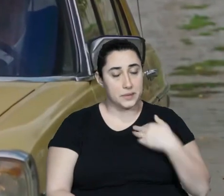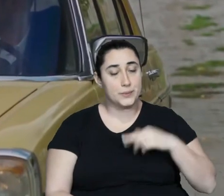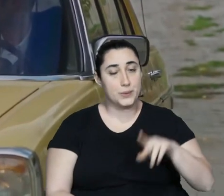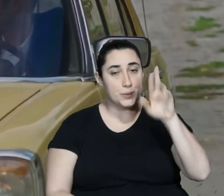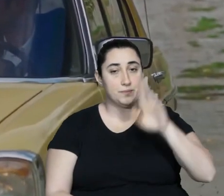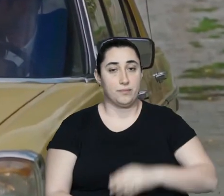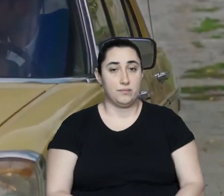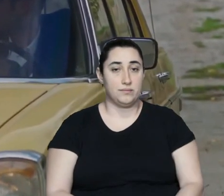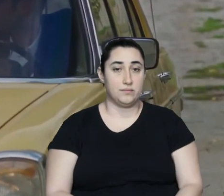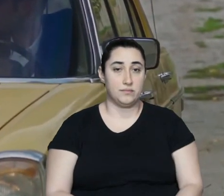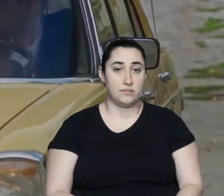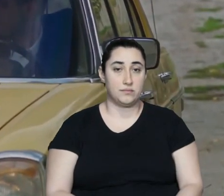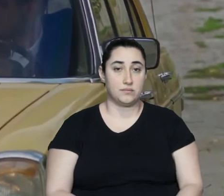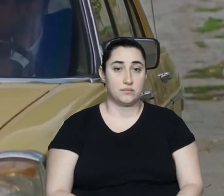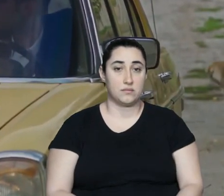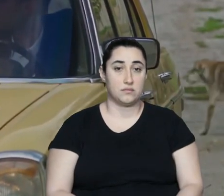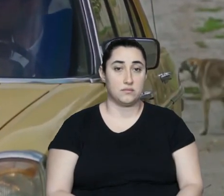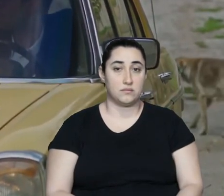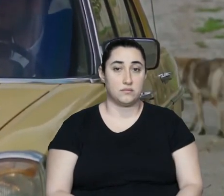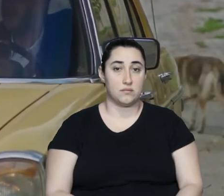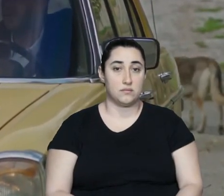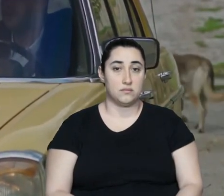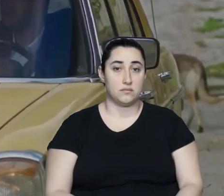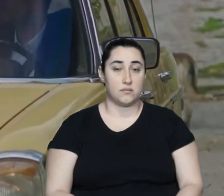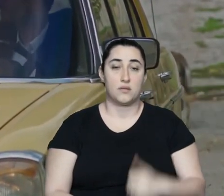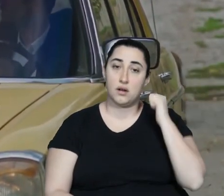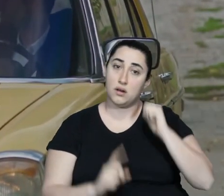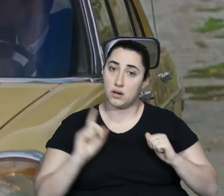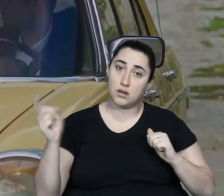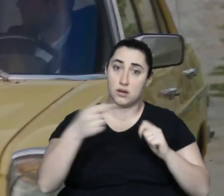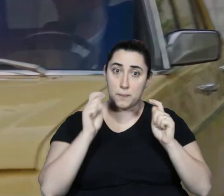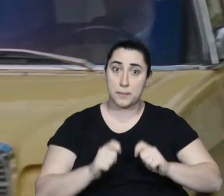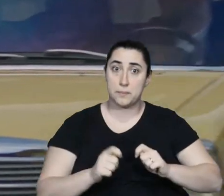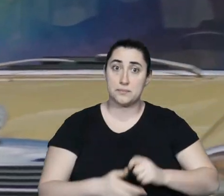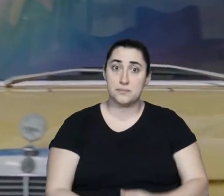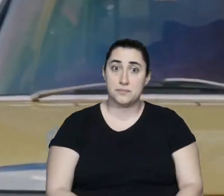yürürüm. Kemerini çözüyor. Arkadan dolaşsa...